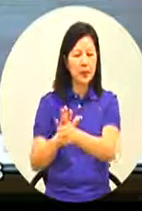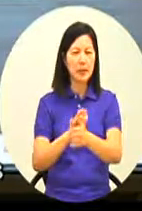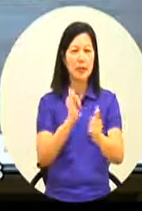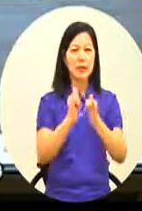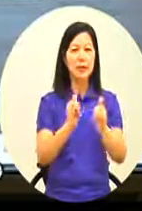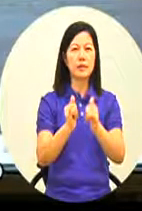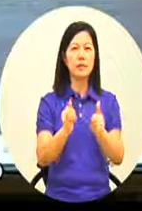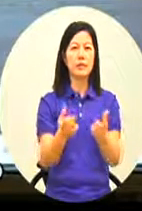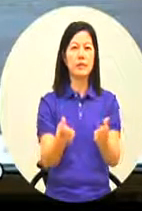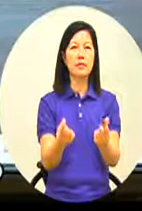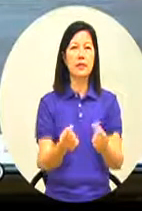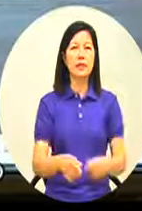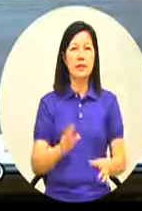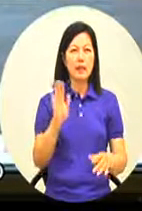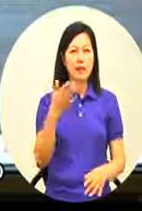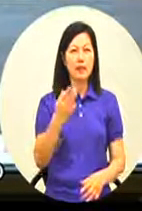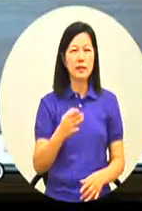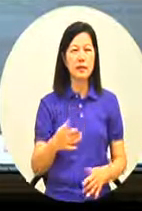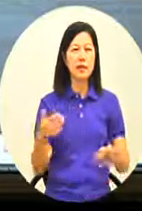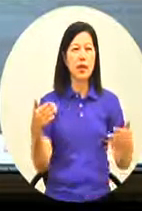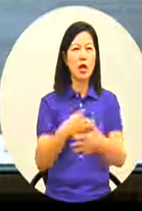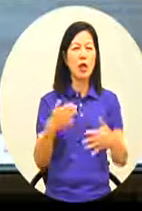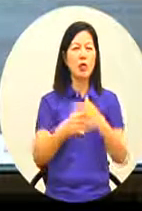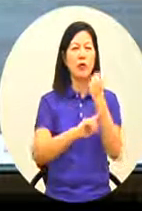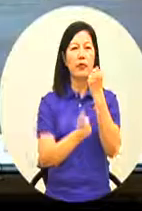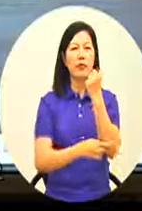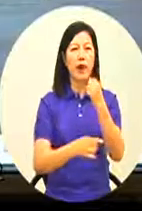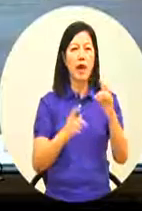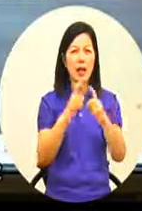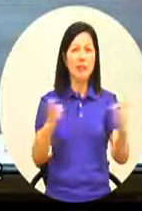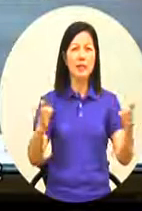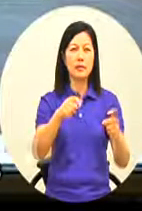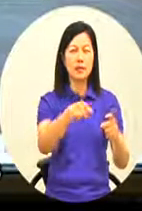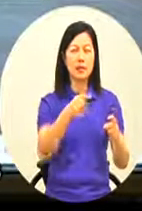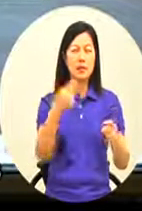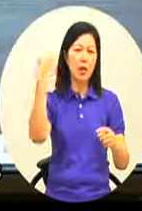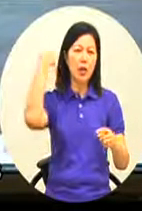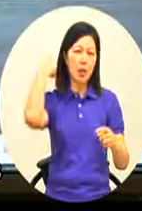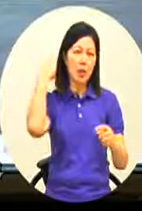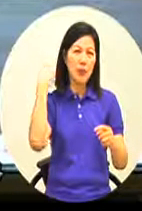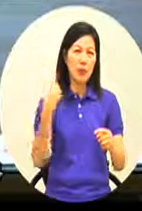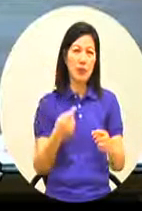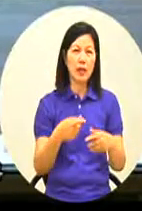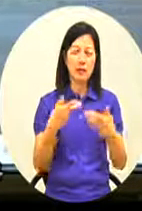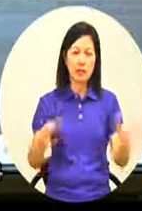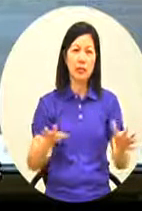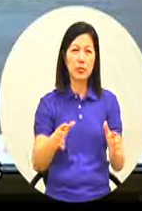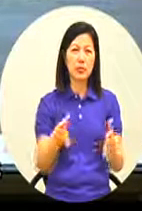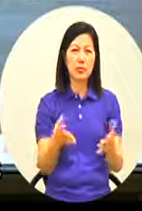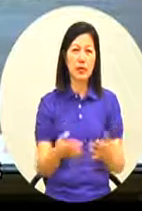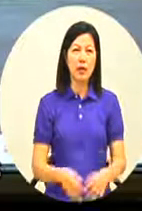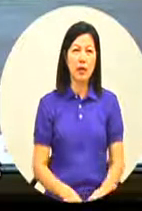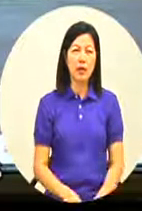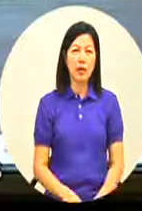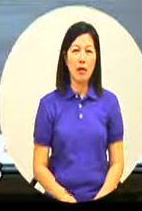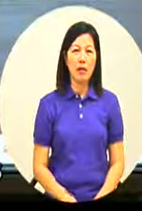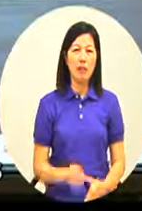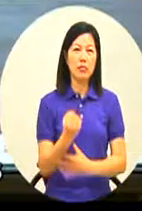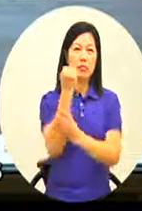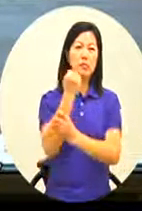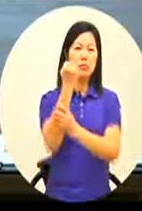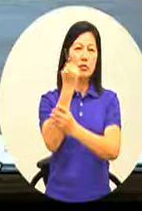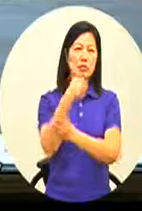都出伫这间通法寺，吼、哦、后壁我唔知偌济诶小天的力